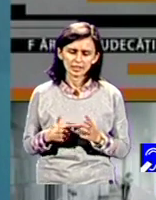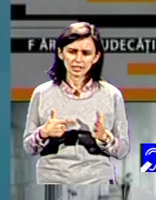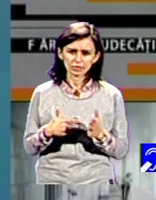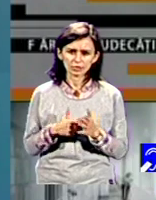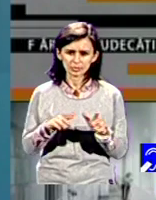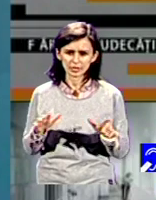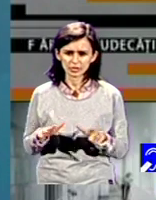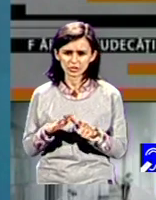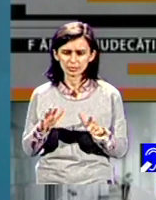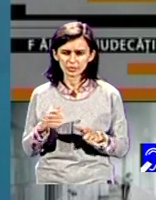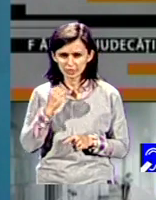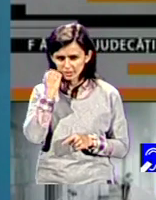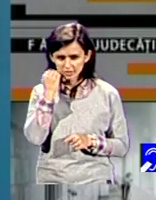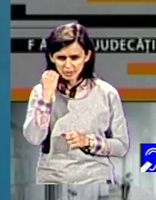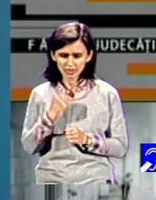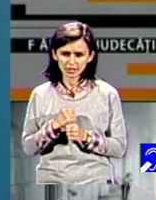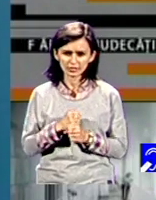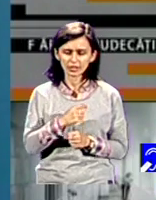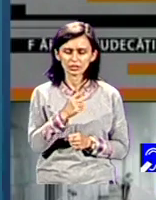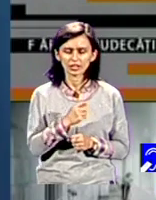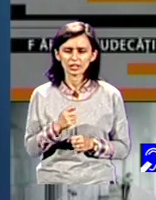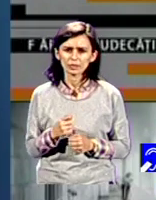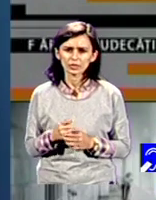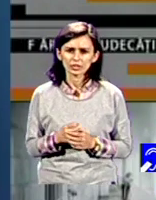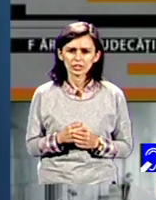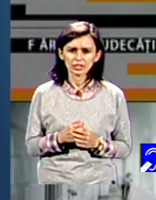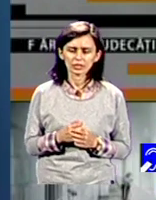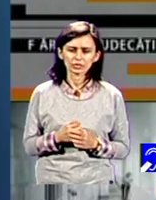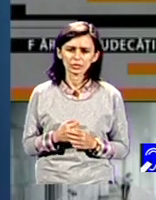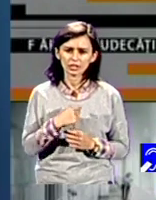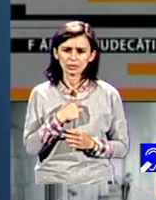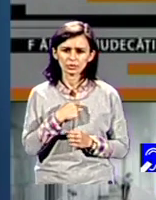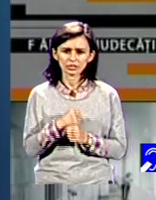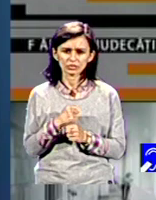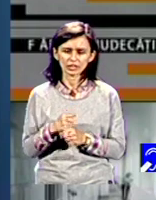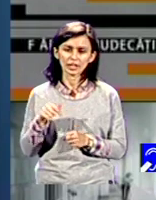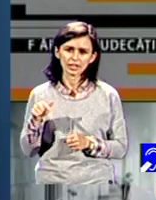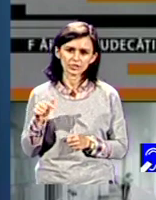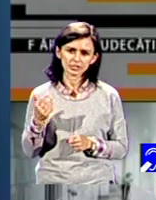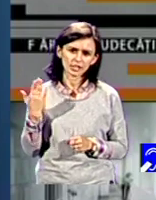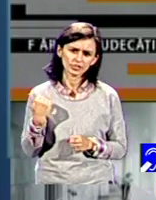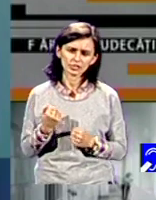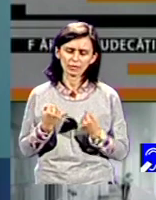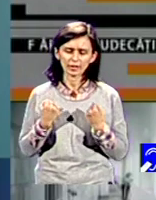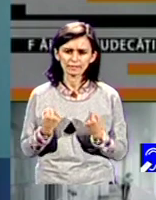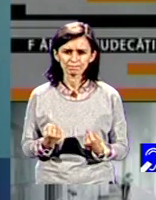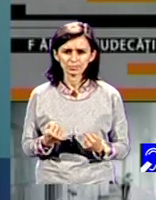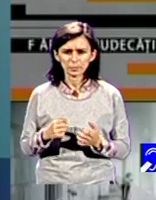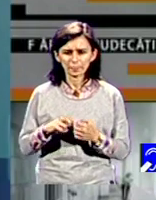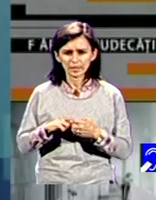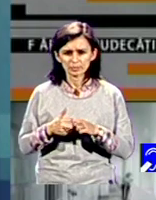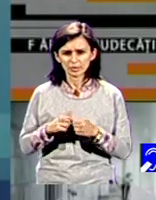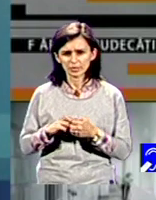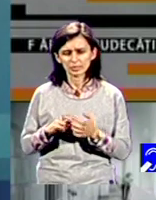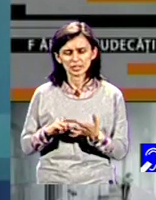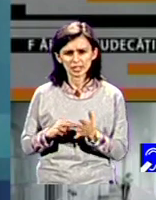când am lăsat pot lucra acceptat era una din cele mai să spunem mai dificile probleme de rezolvat